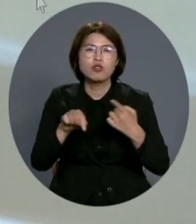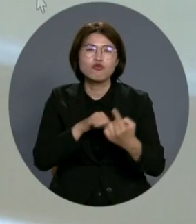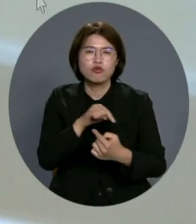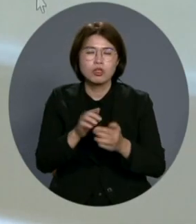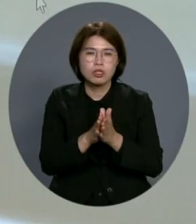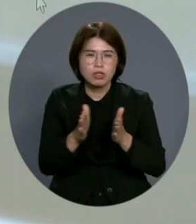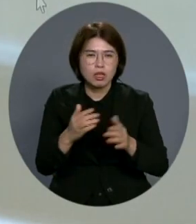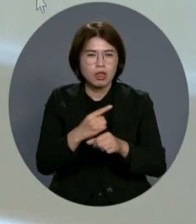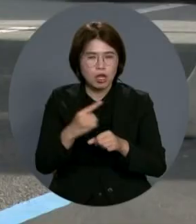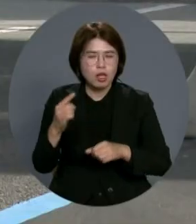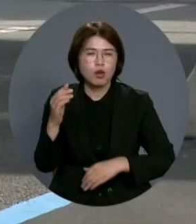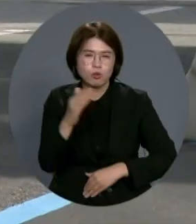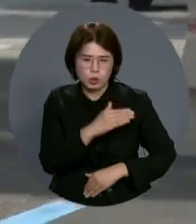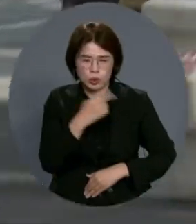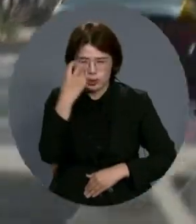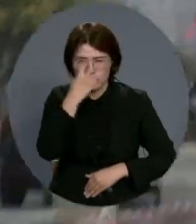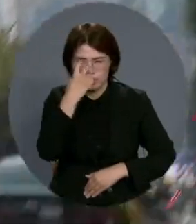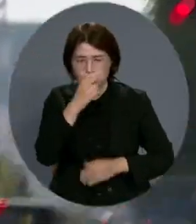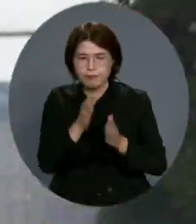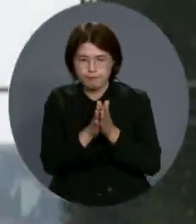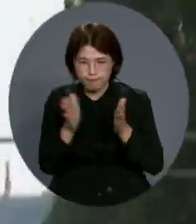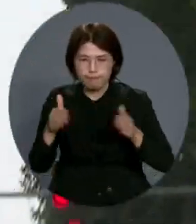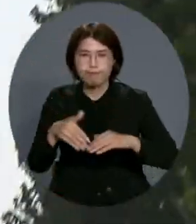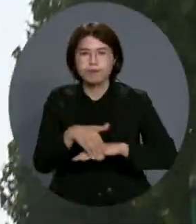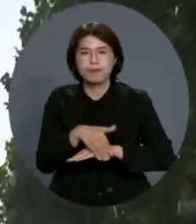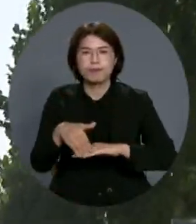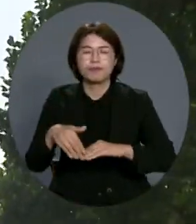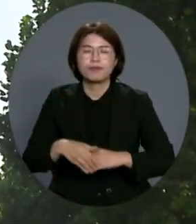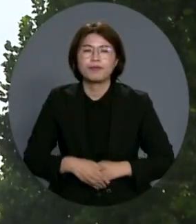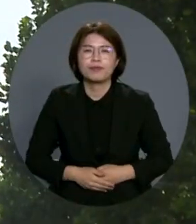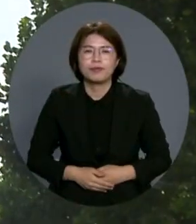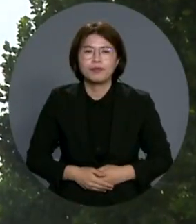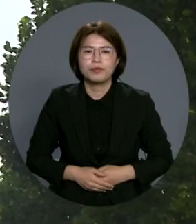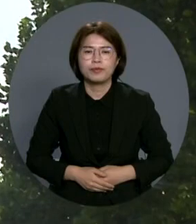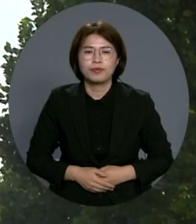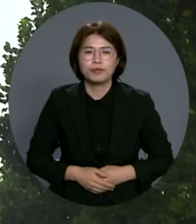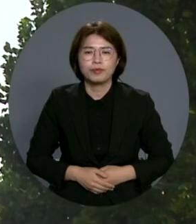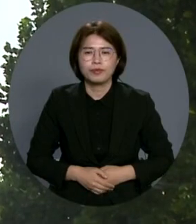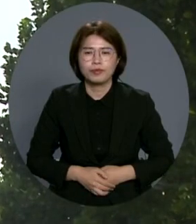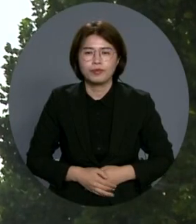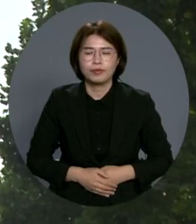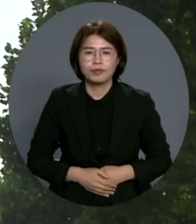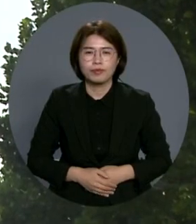시작해서 내년부터 본격 단속한다는 계획입니다. MBC 뉴스 손은민입니다.